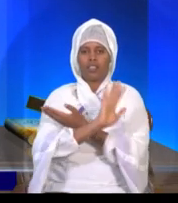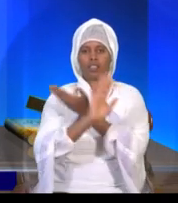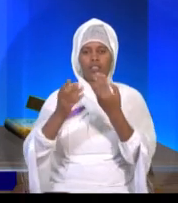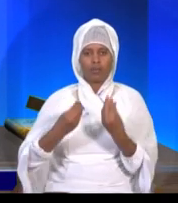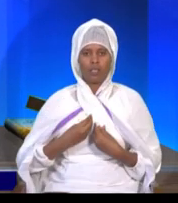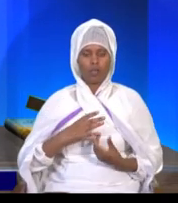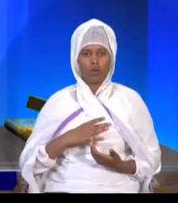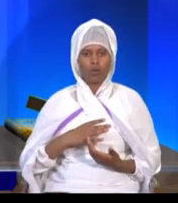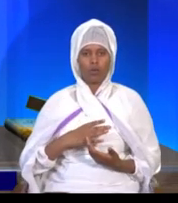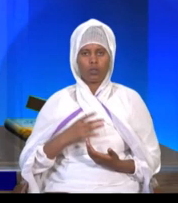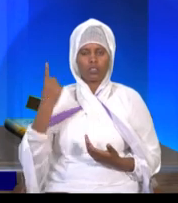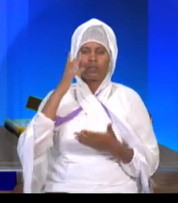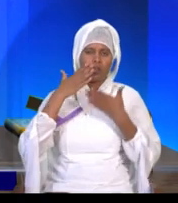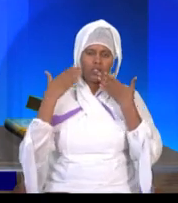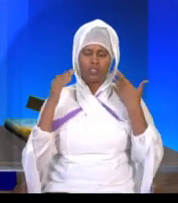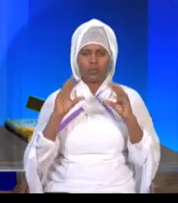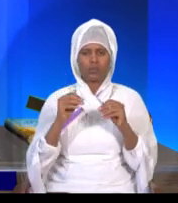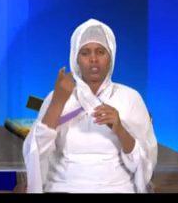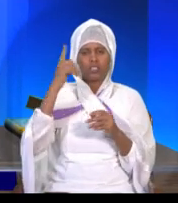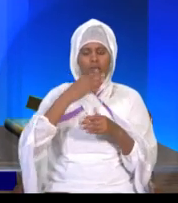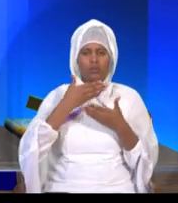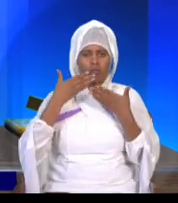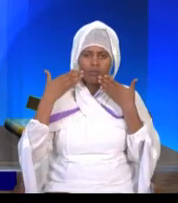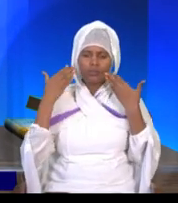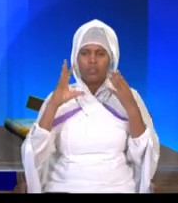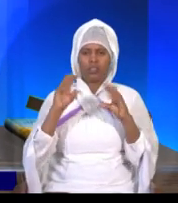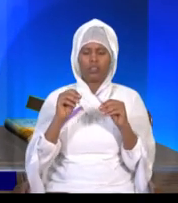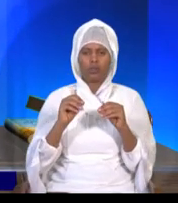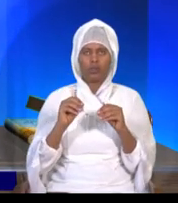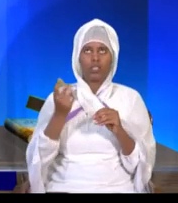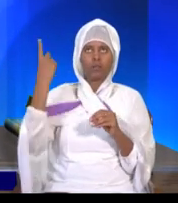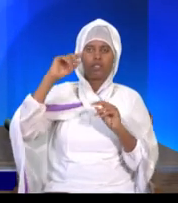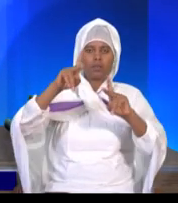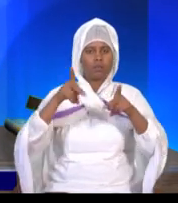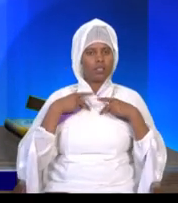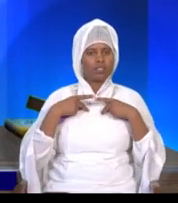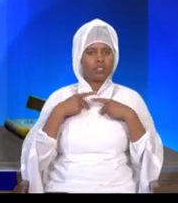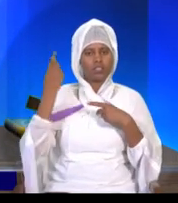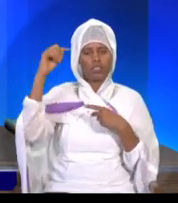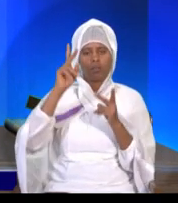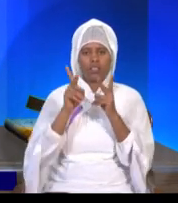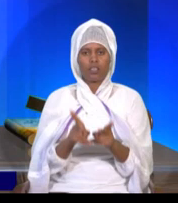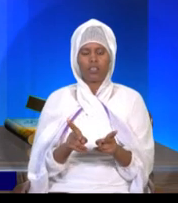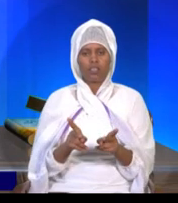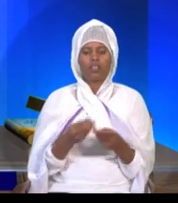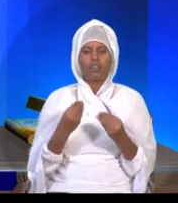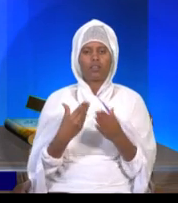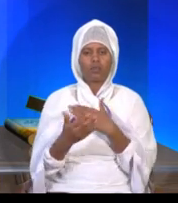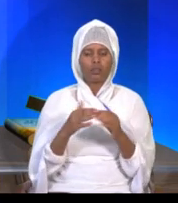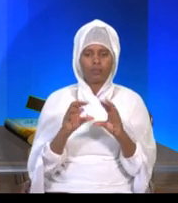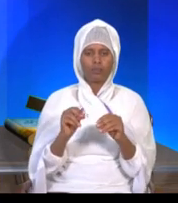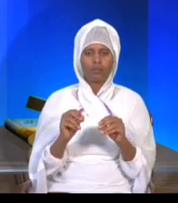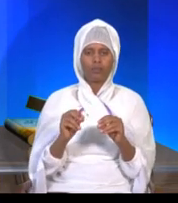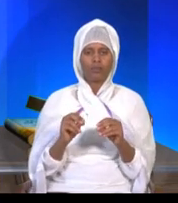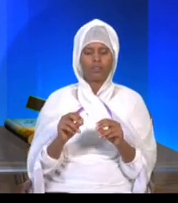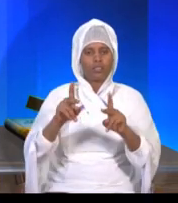እዩ ዝደሊ እግዚኣብሔር ርህሩህ እዩ እግዚኣብሔር ሕያዋ እዩ ናብኡ ሞ ተመለስ እግዚኣብሔር ኣምላኽ ድማ እንታይ